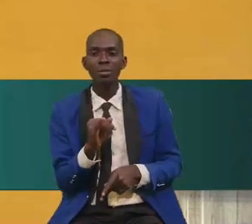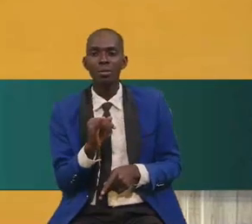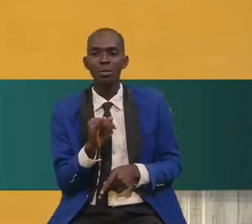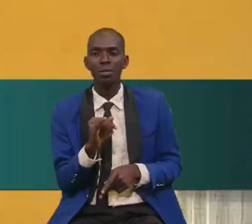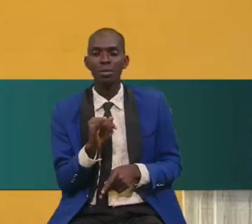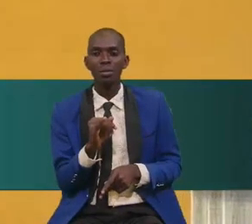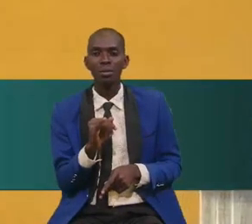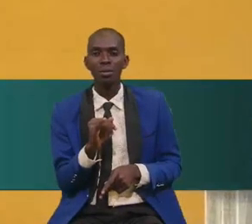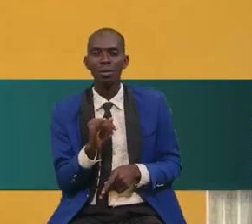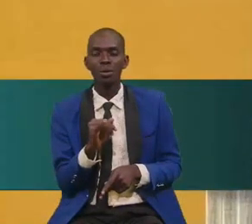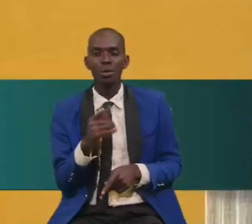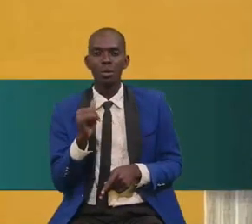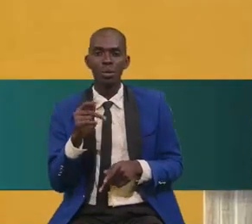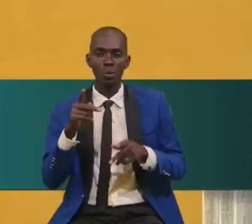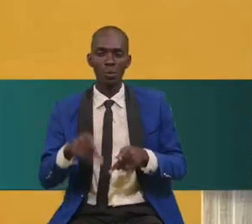qui est